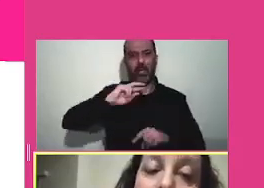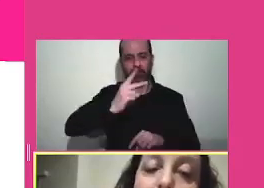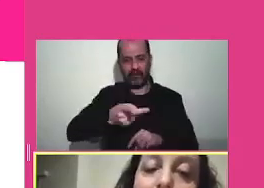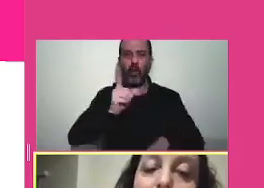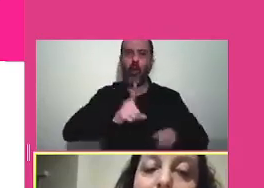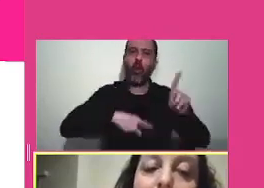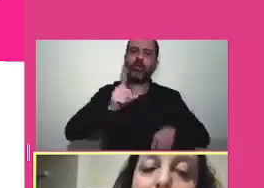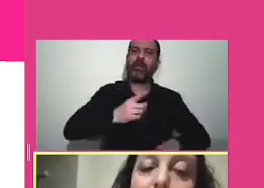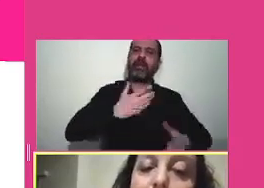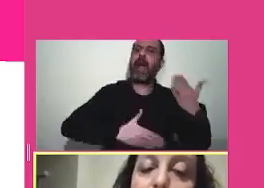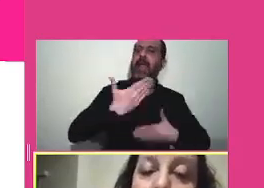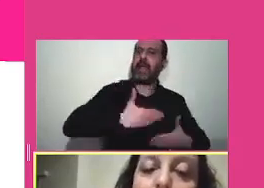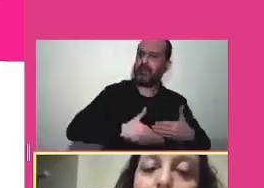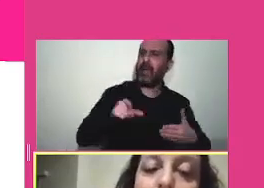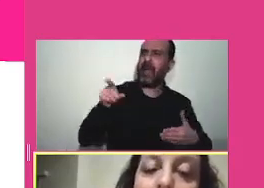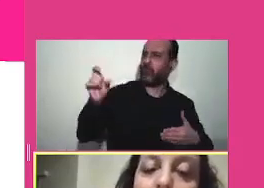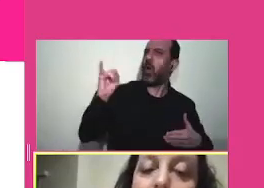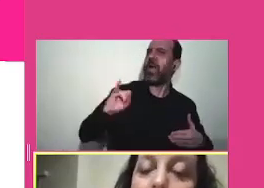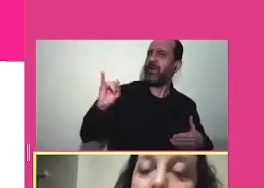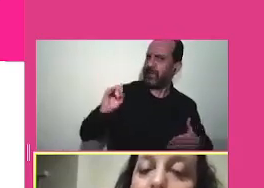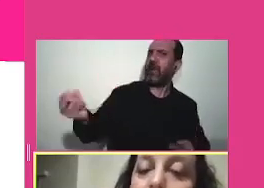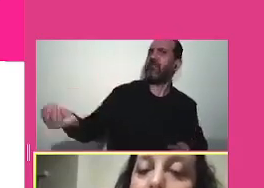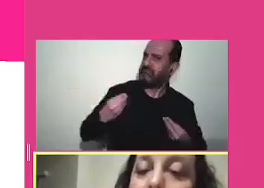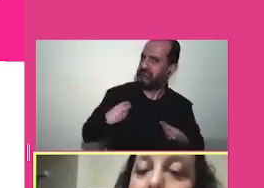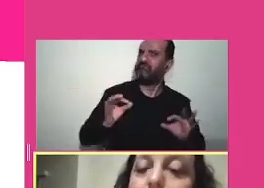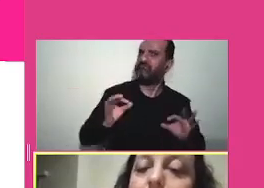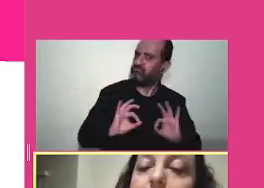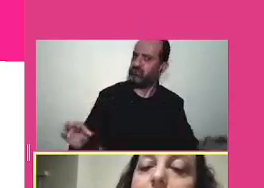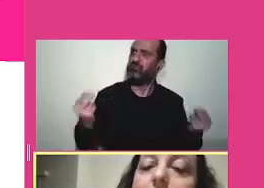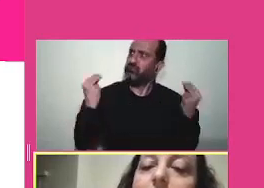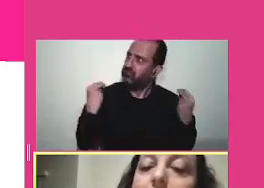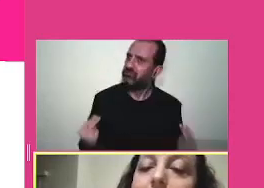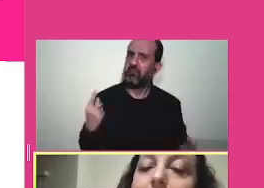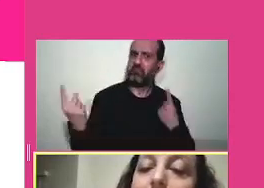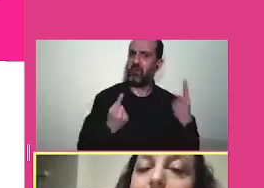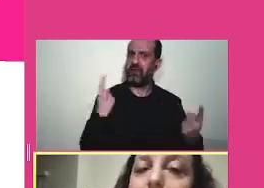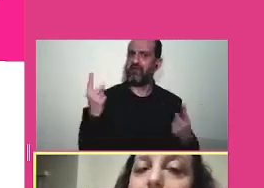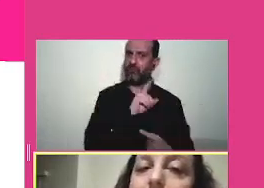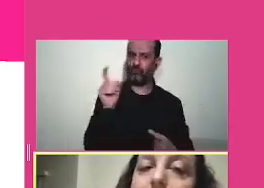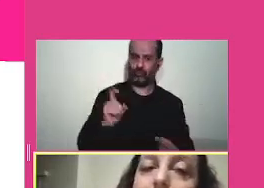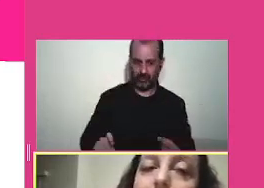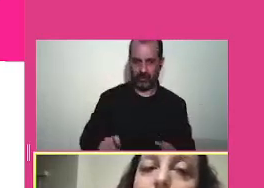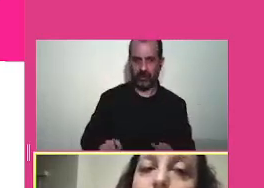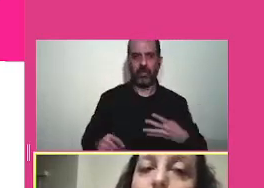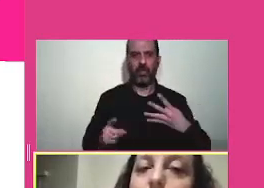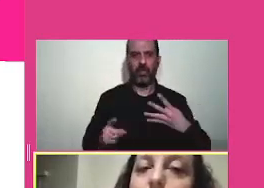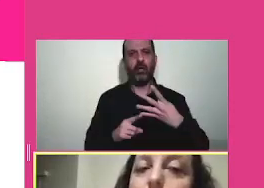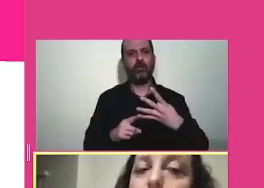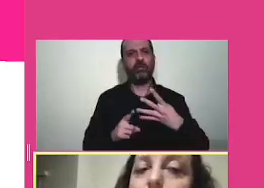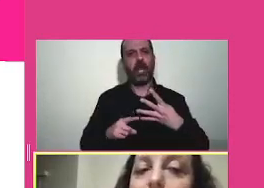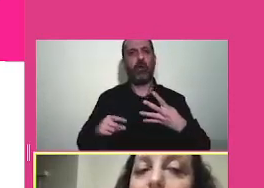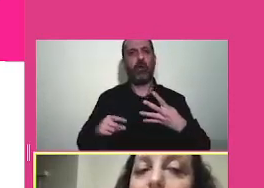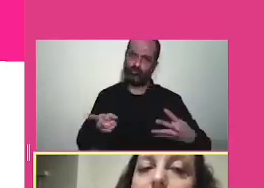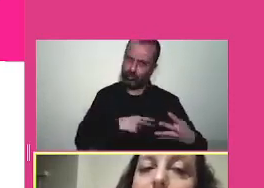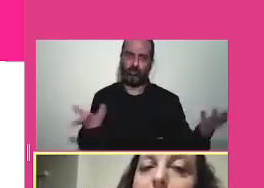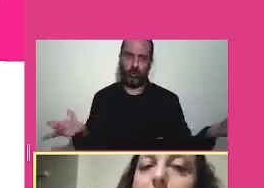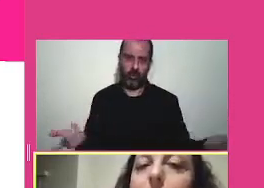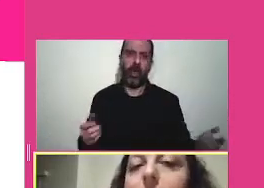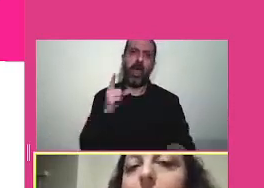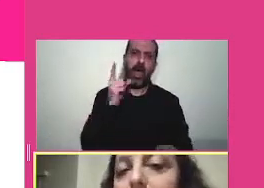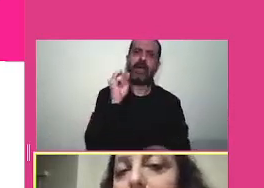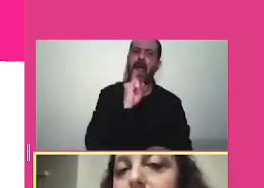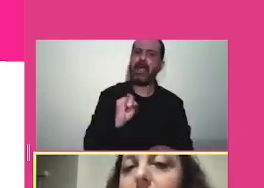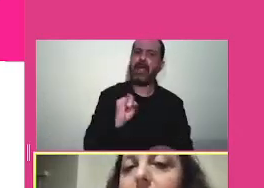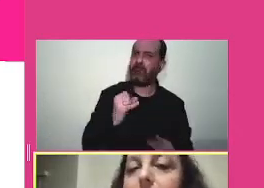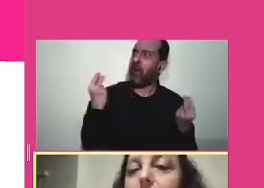άτομα, πράγματι ένα ίδρυμα προσφέρει τις ιδανικές συνθήκες διαβίωσης. Και 4. Είναι σωστό το ότι ένα ίδρυμα